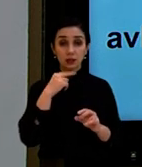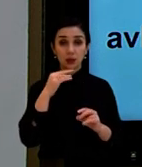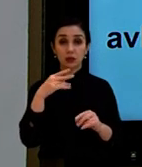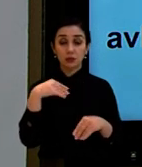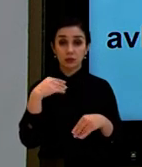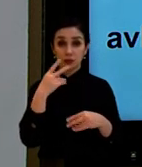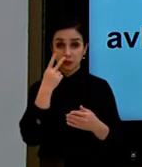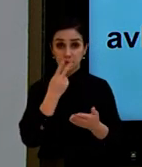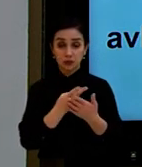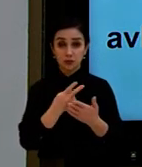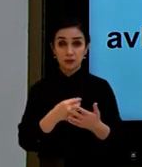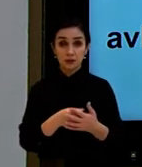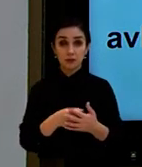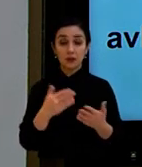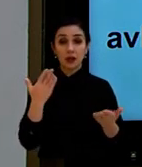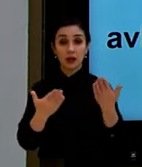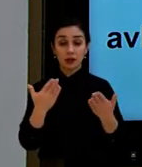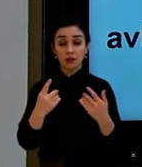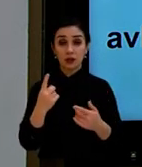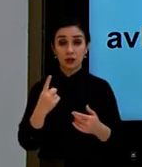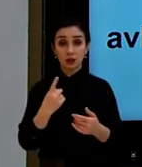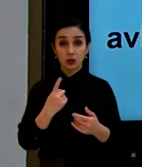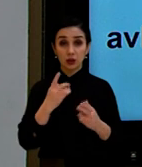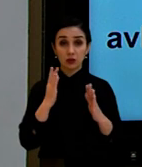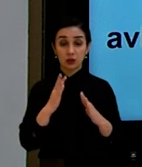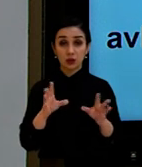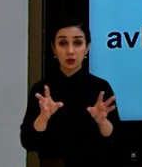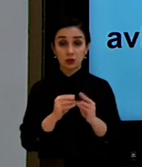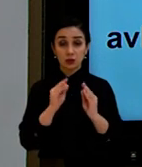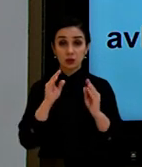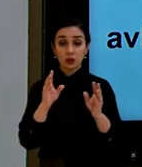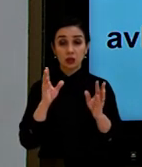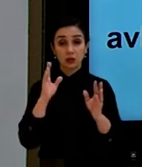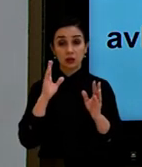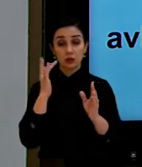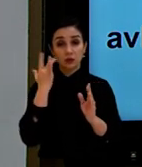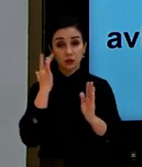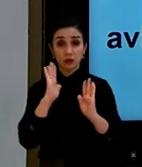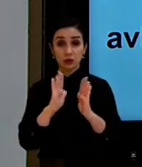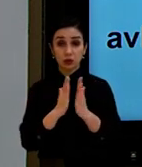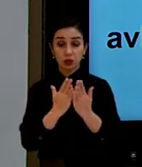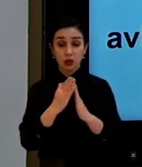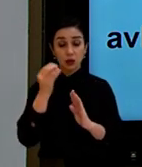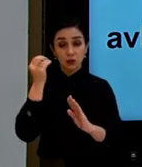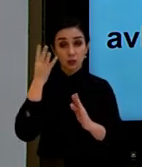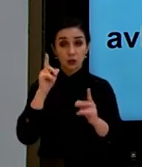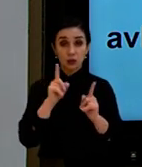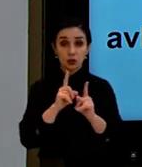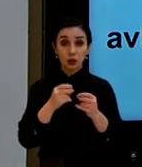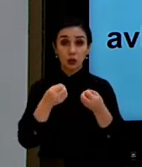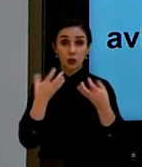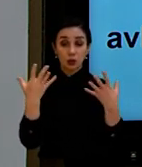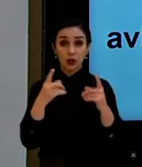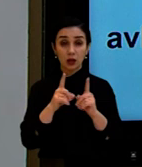e'tiborimizni qaratamiz. Agar yolg'iz esang hamdam kitobdir, bilim subhidagi nur ham